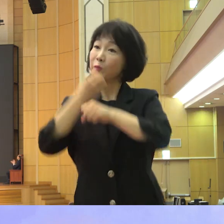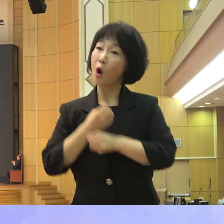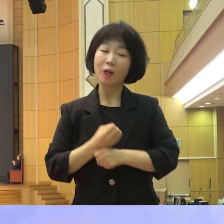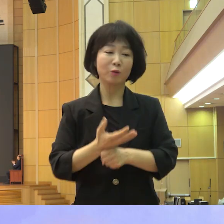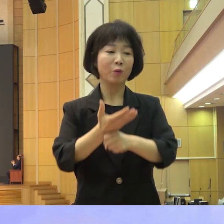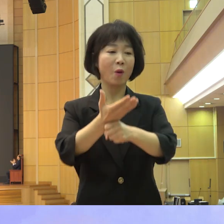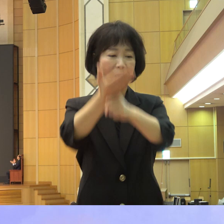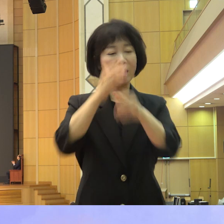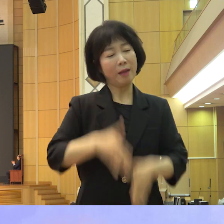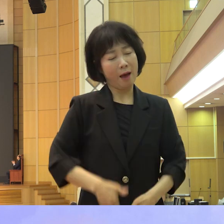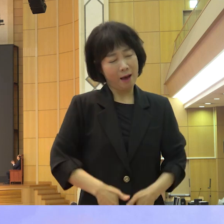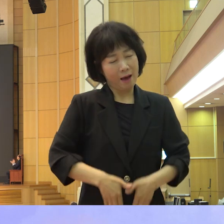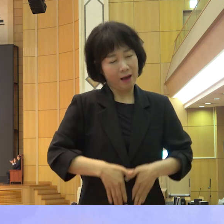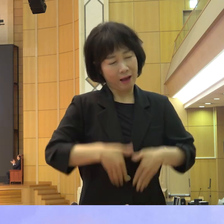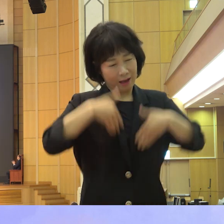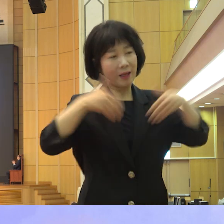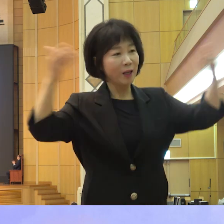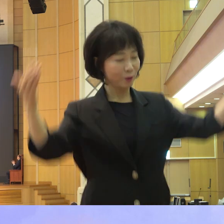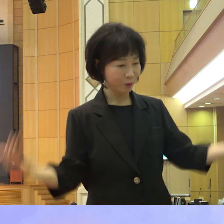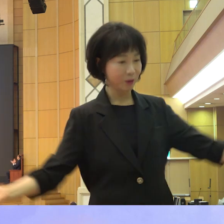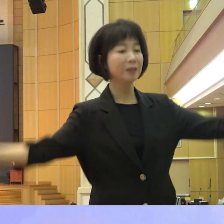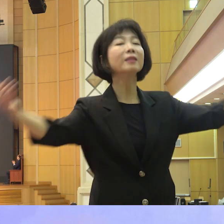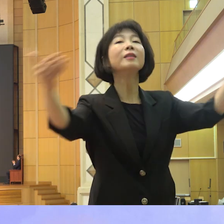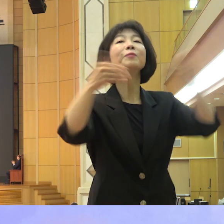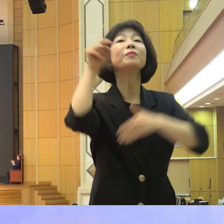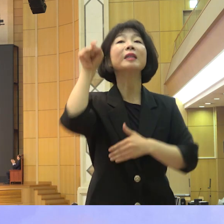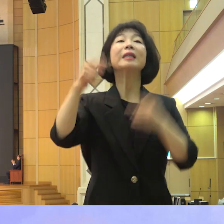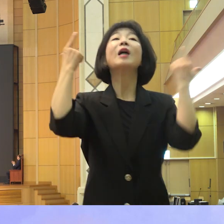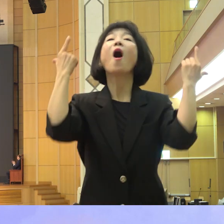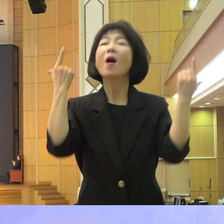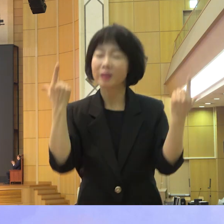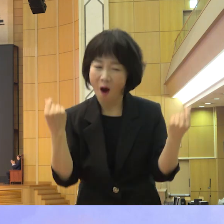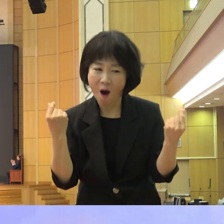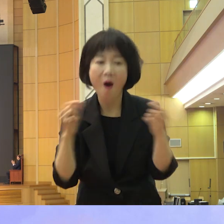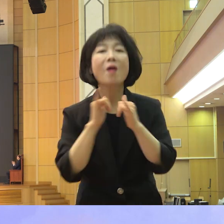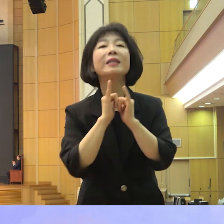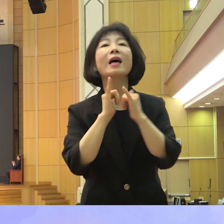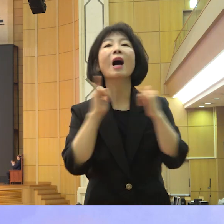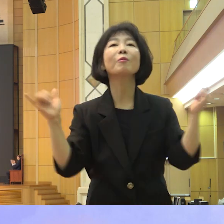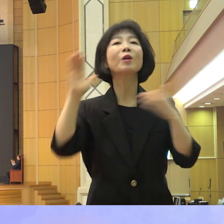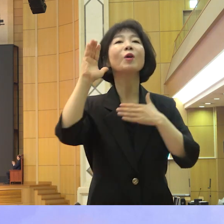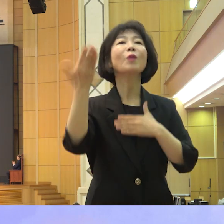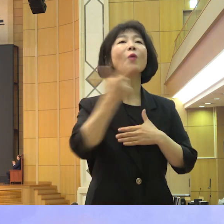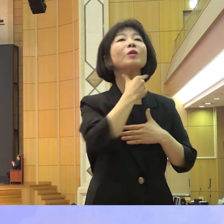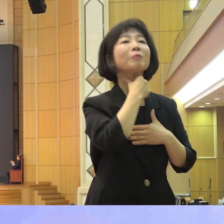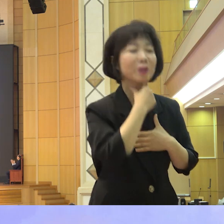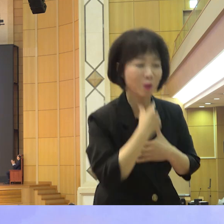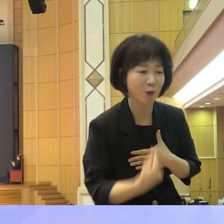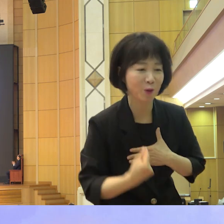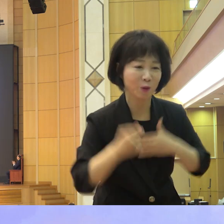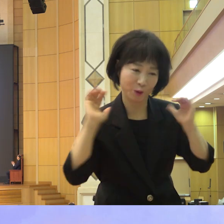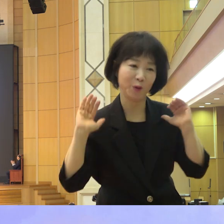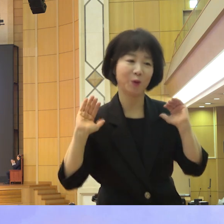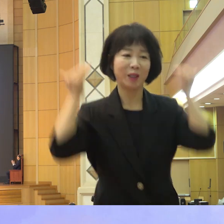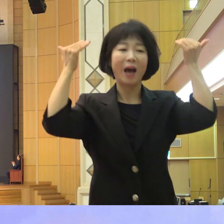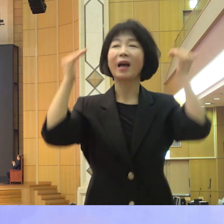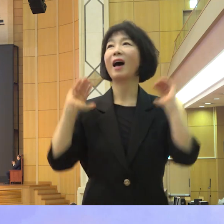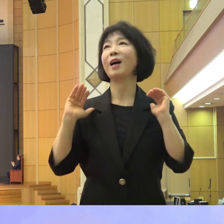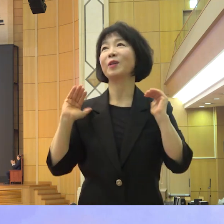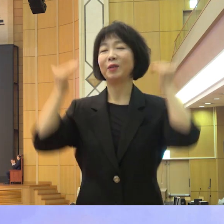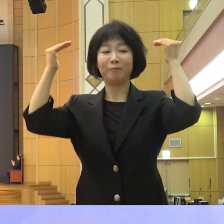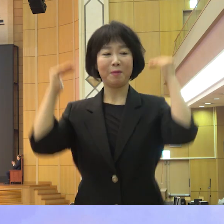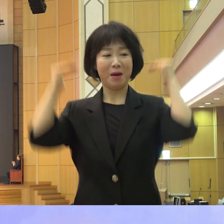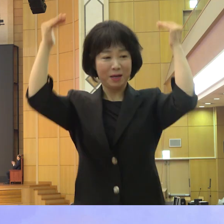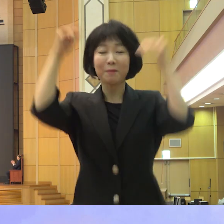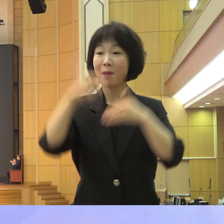전해주고 따뜻하게 안아주는 그런 사람 될래요. 쑥쑥 쑥쑥